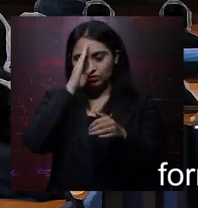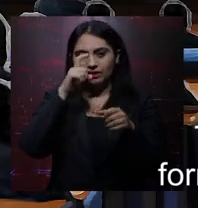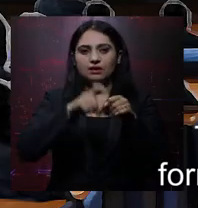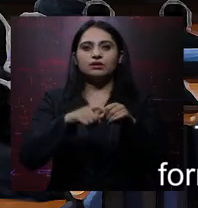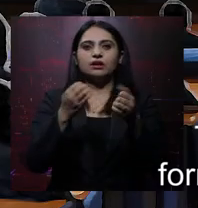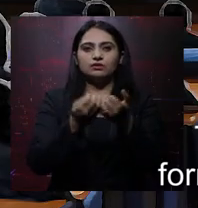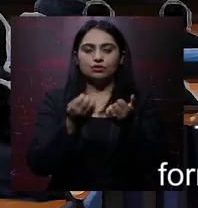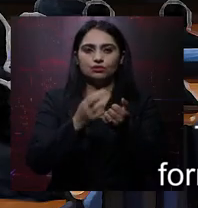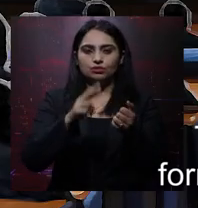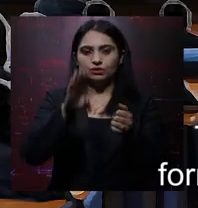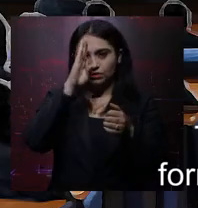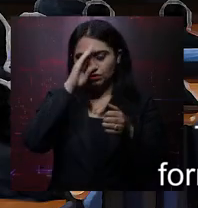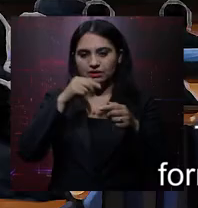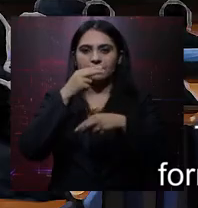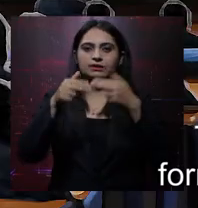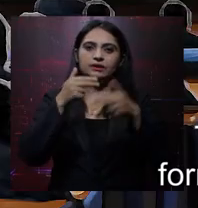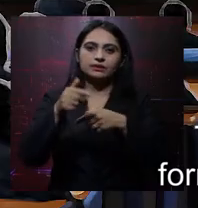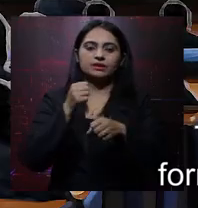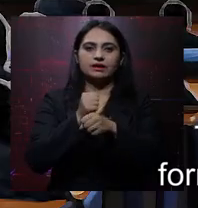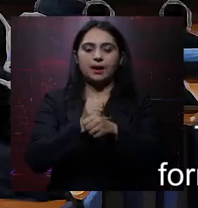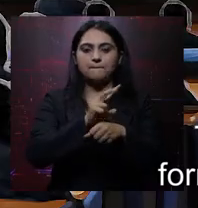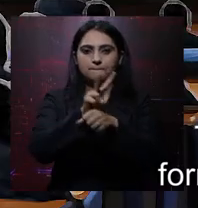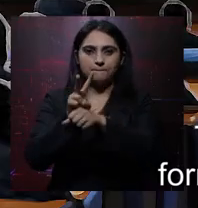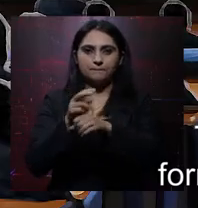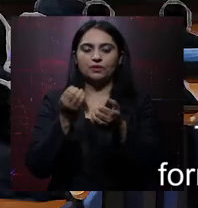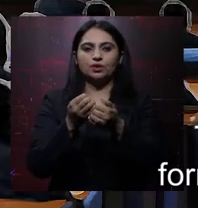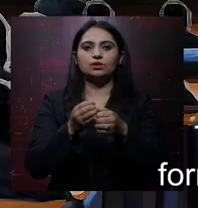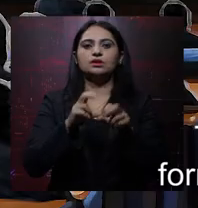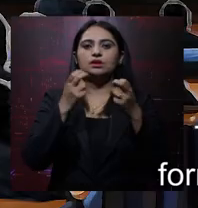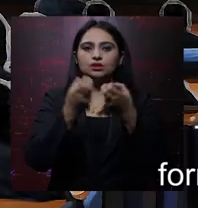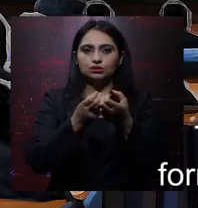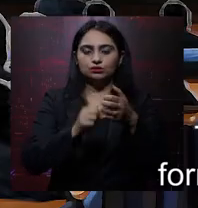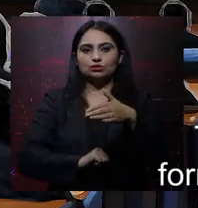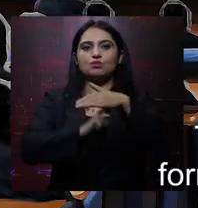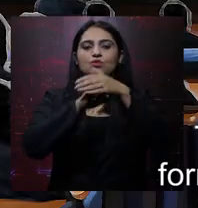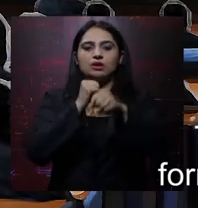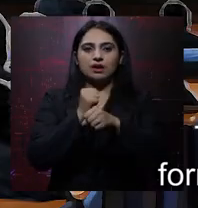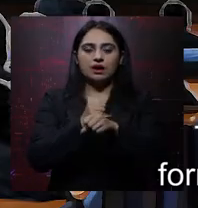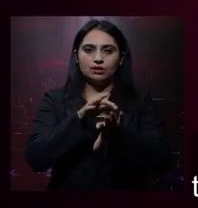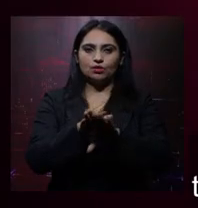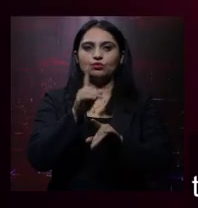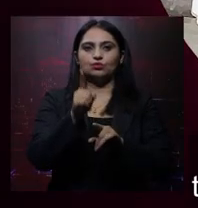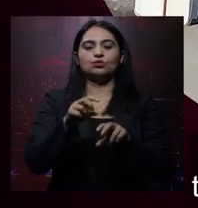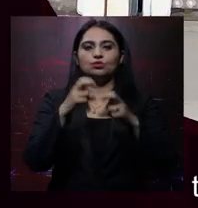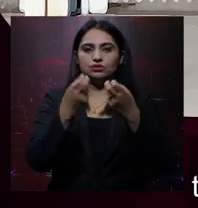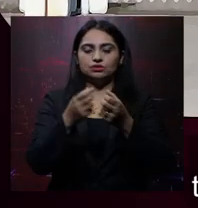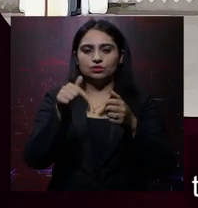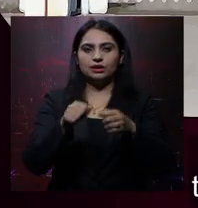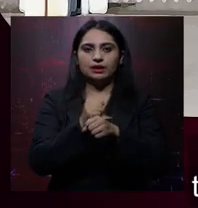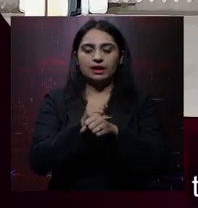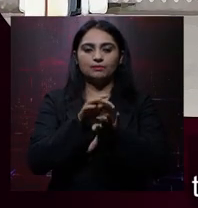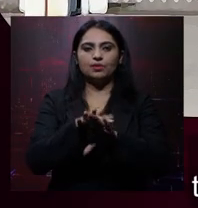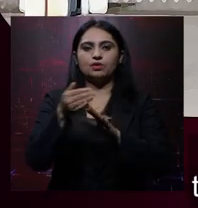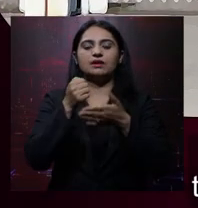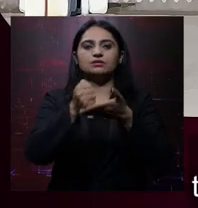गठन गर्नु र सरकारका नियमित काम कारवाहीको निगरानी गर्नु संसदका मुख्य कार्यहरू हुन्। संसदका यी